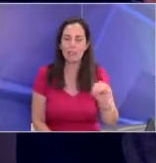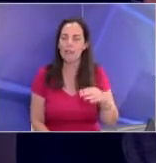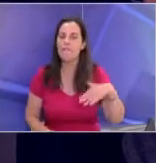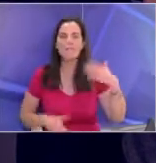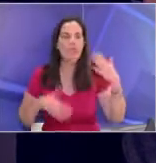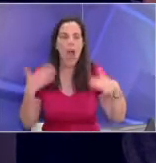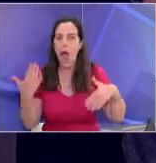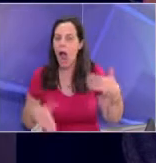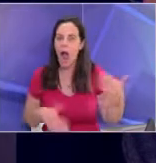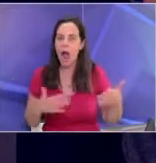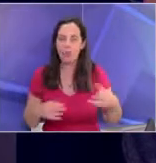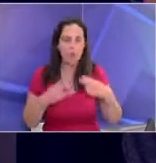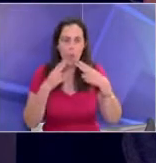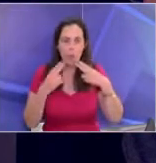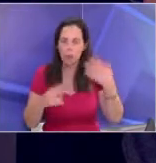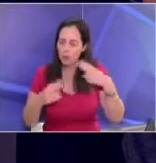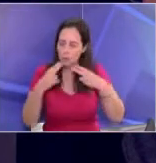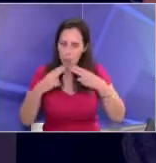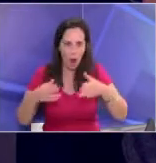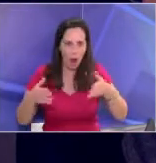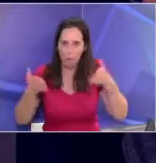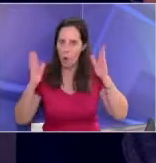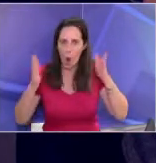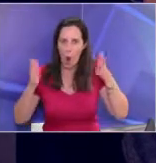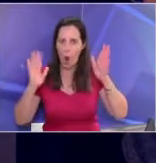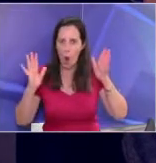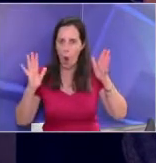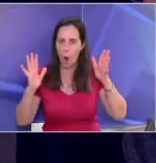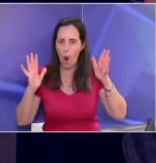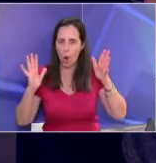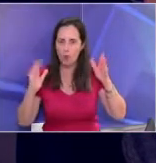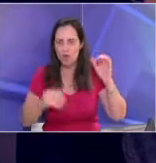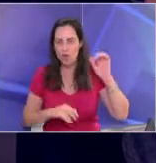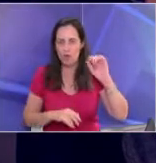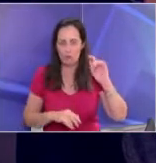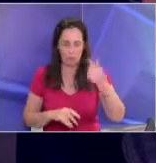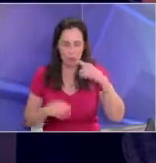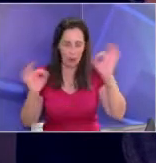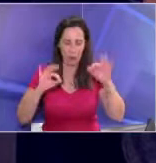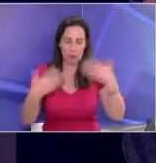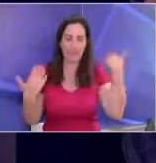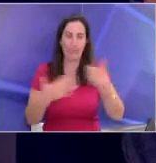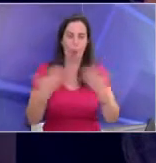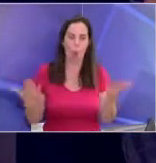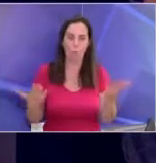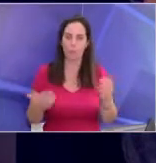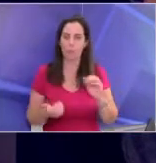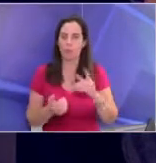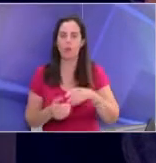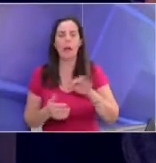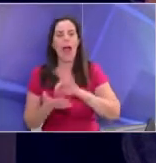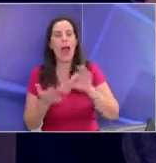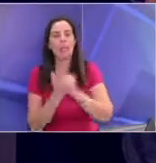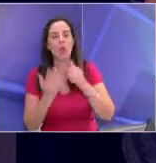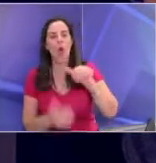ואז התגובה הייתה תגובה מאוד מיזוגנית, שוביניסטית, לא היה כלום כי אין כלום. אורלי אזולאי